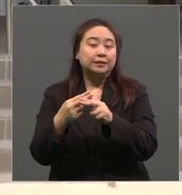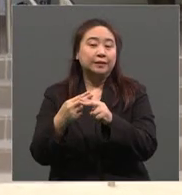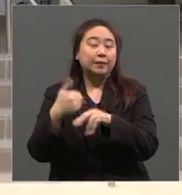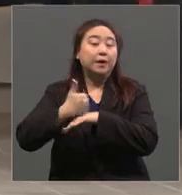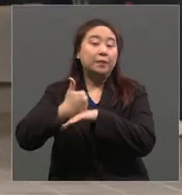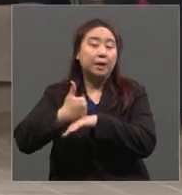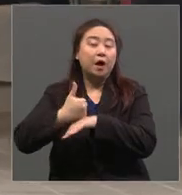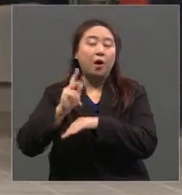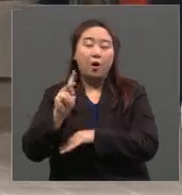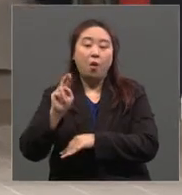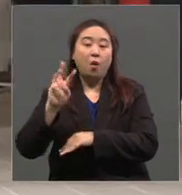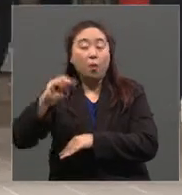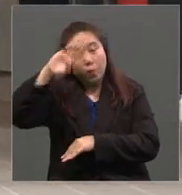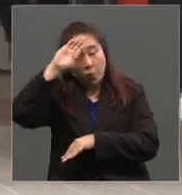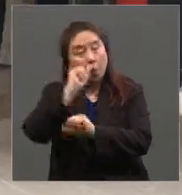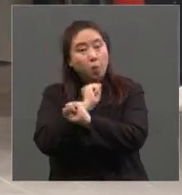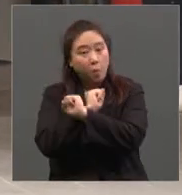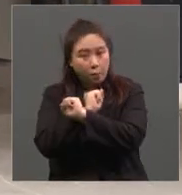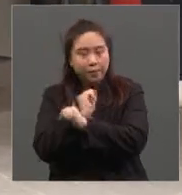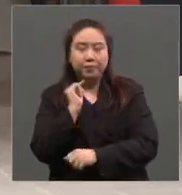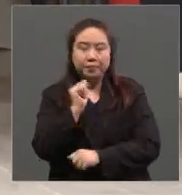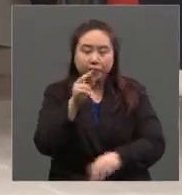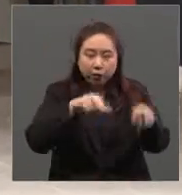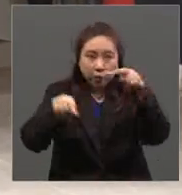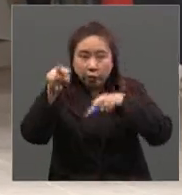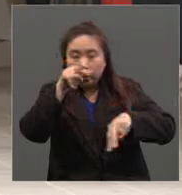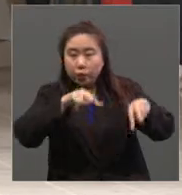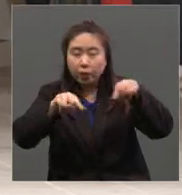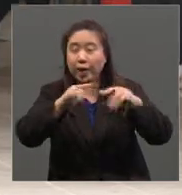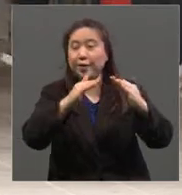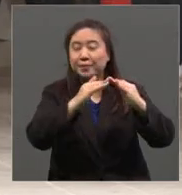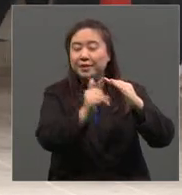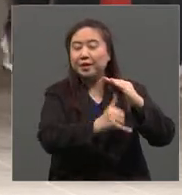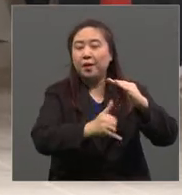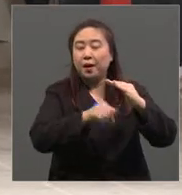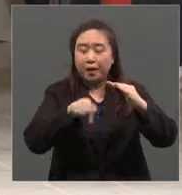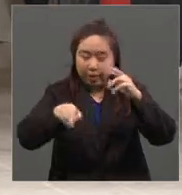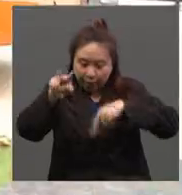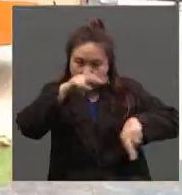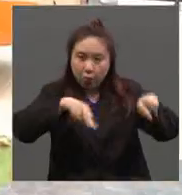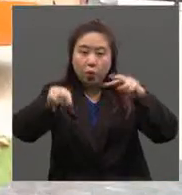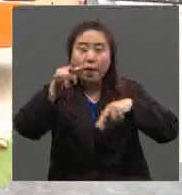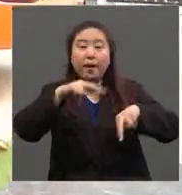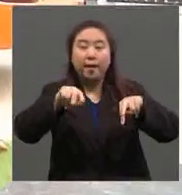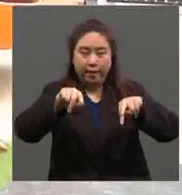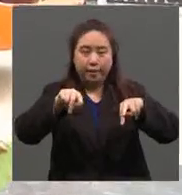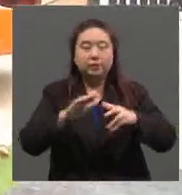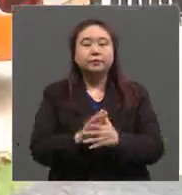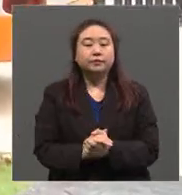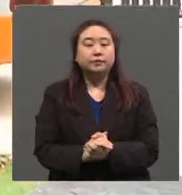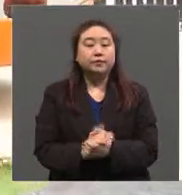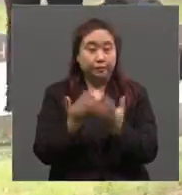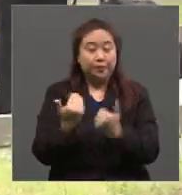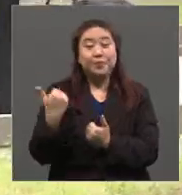วงศ์อธิบดีกรมควบคุมโรคนะครับก็มาดูแลที่ทางควอรันทีนเซ็นเตอร์ที่สถาบันบำราศนราดูรนี่แหละโดยบอกว่าทางกรมควบคุมโร